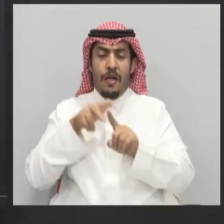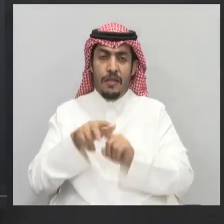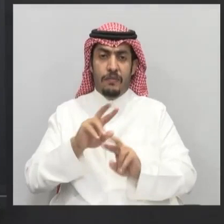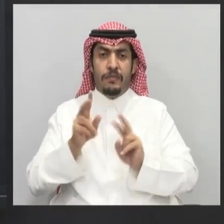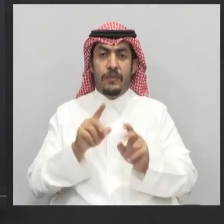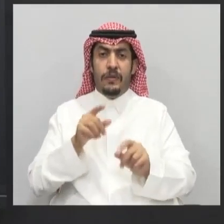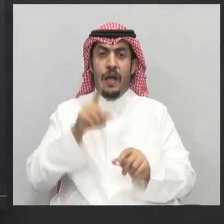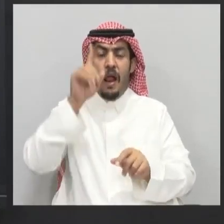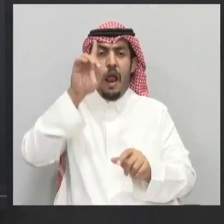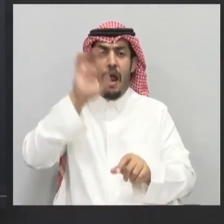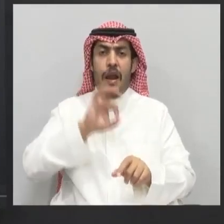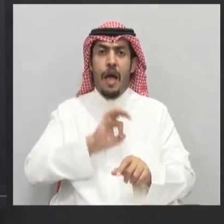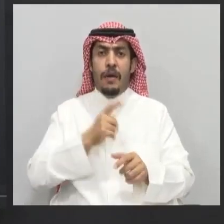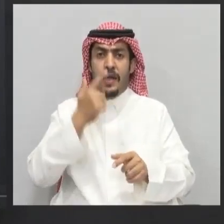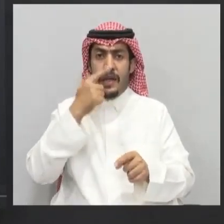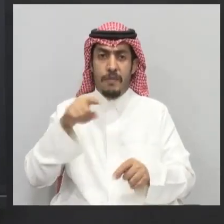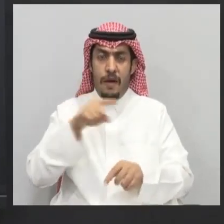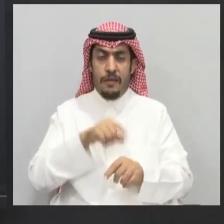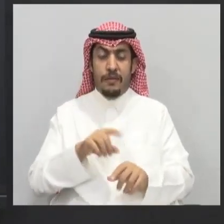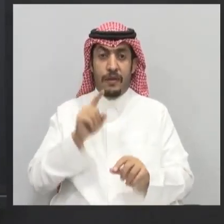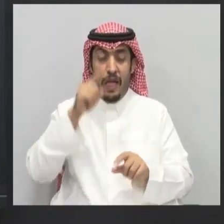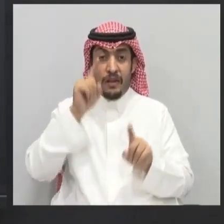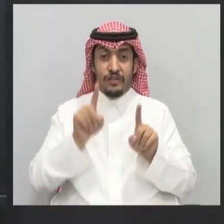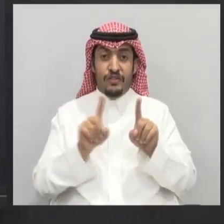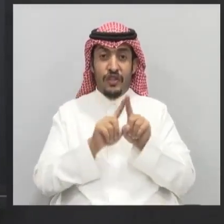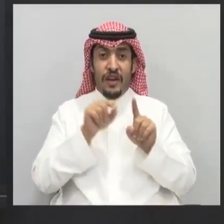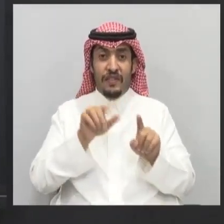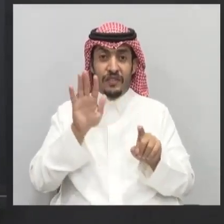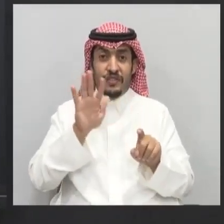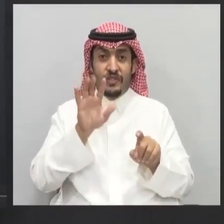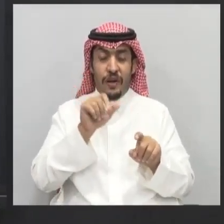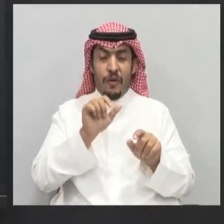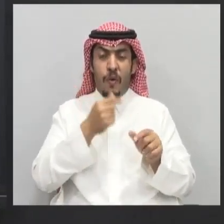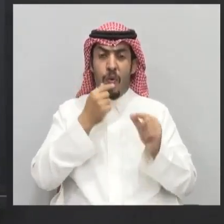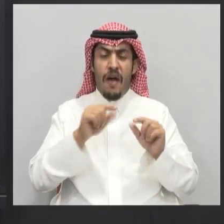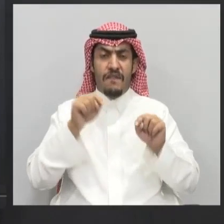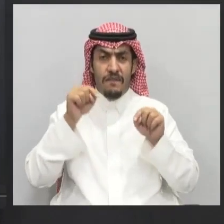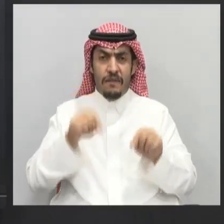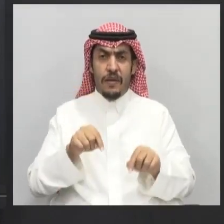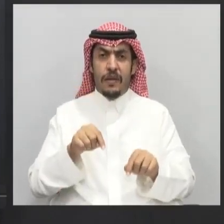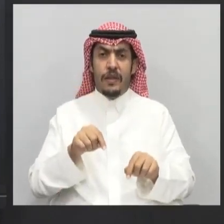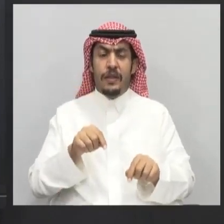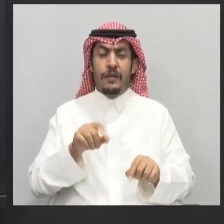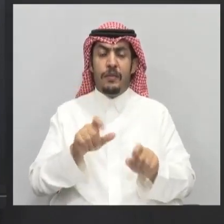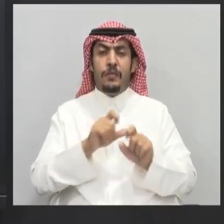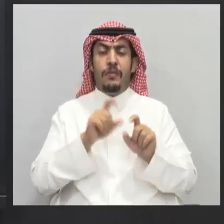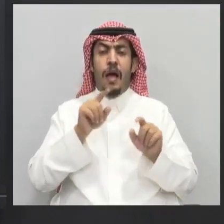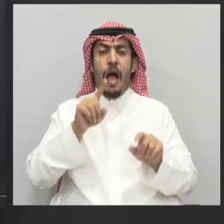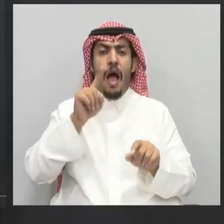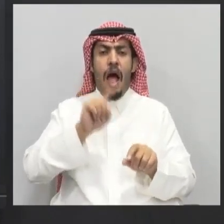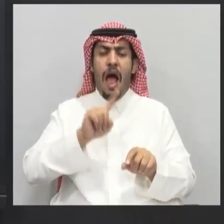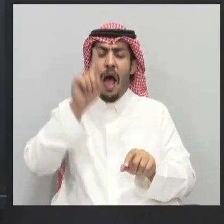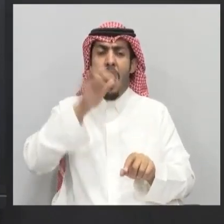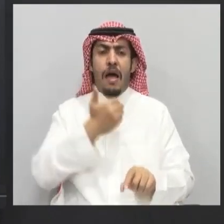وفضله ورحمته على عباده اما الشرك فهناك ايه صريحه تبين لنا ان